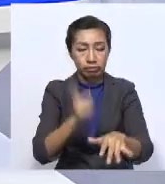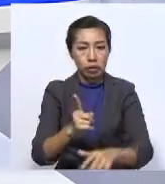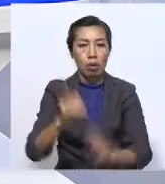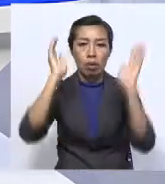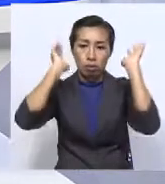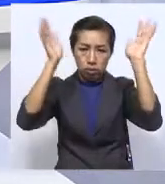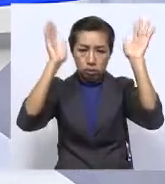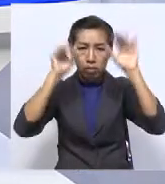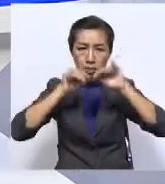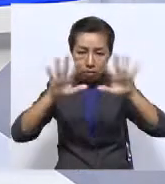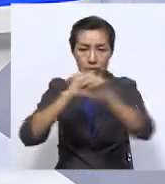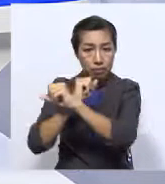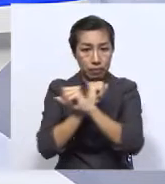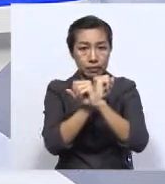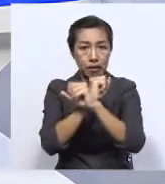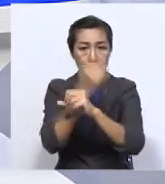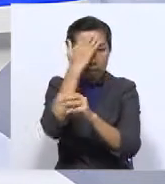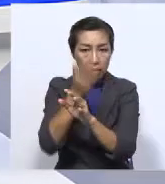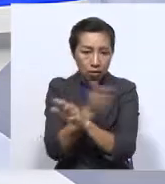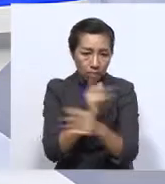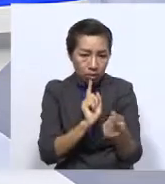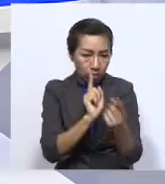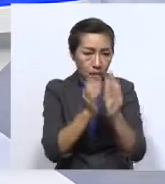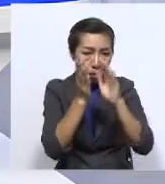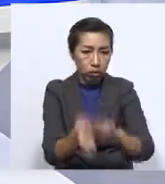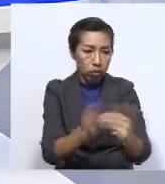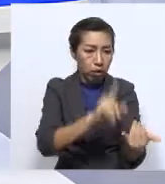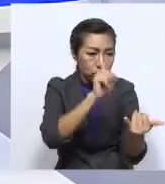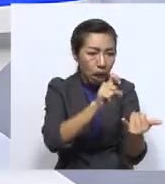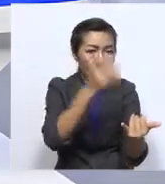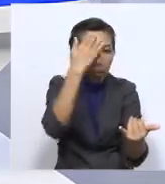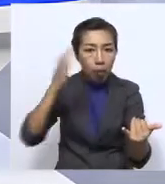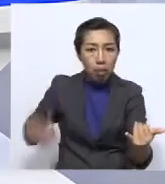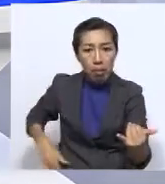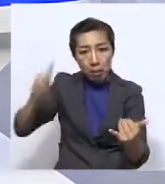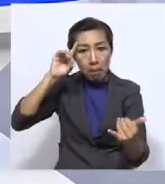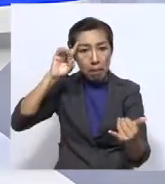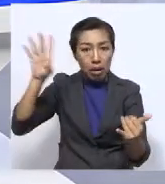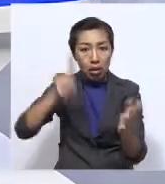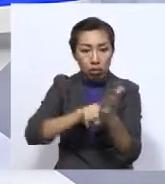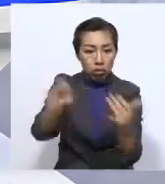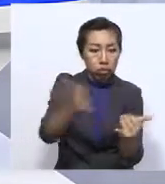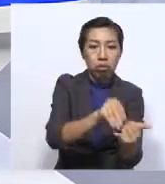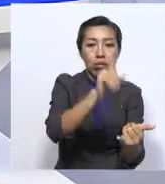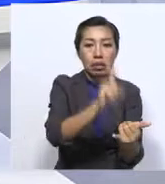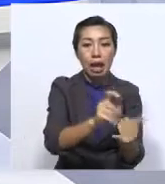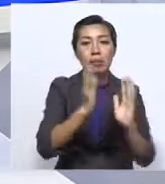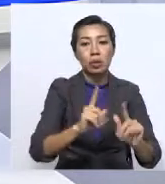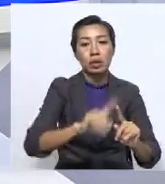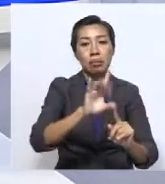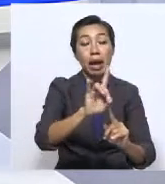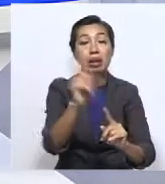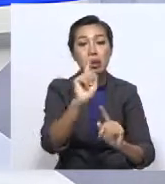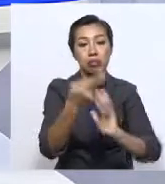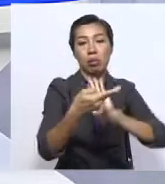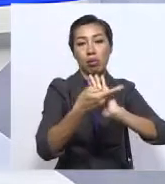กันกันอย่างต่อเนื่องนะคะหลังจากที่พบผู้เสียชีวิตค่ะจากการติดเชื้อพิษสุนัขบ้าเป็นรายที่8แล้วนะคะเกิดขึ้นที่